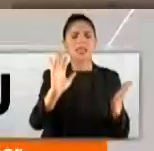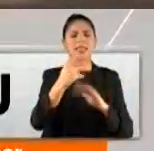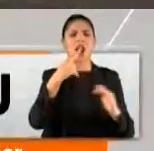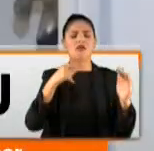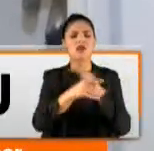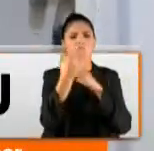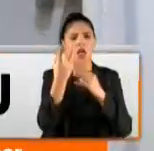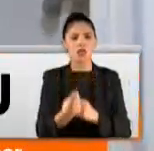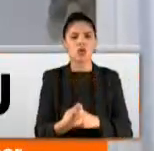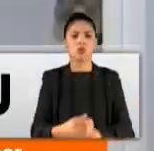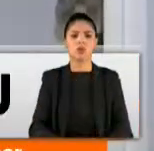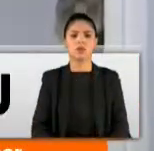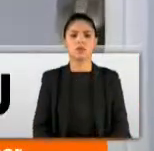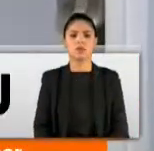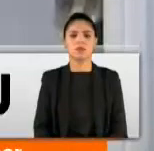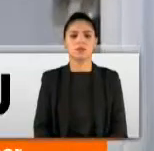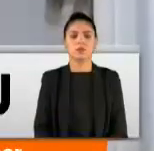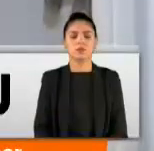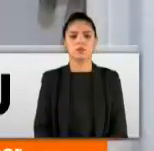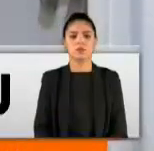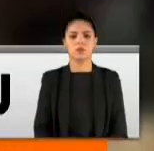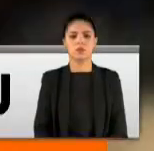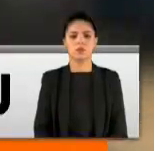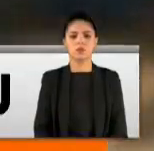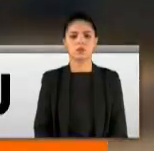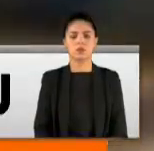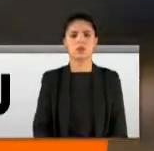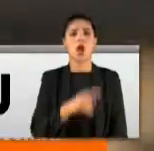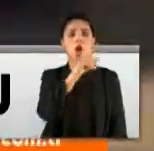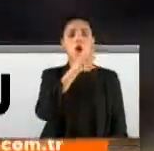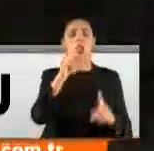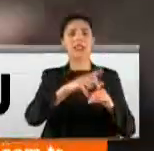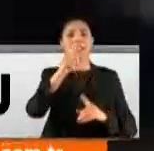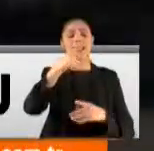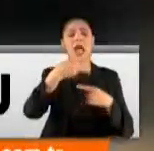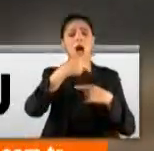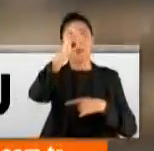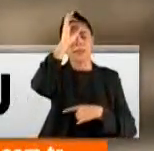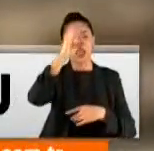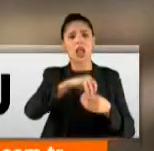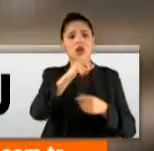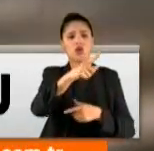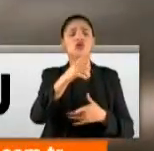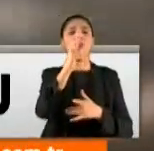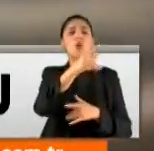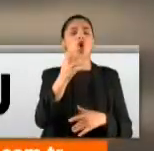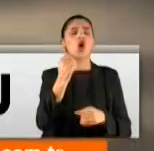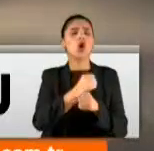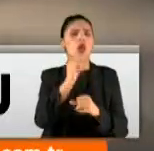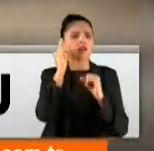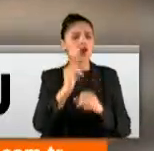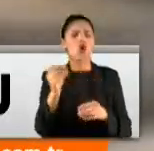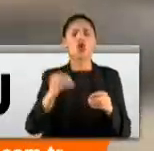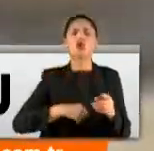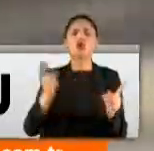şikayetçi oldu. Kaldırım taşlarını yerden söktüler, bana fırlattılar. O zabıtalar hakkında kasten yaralama ve görevi kötüye kullanma